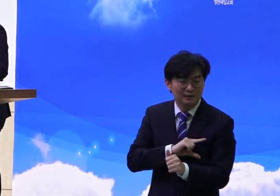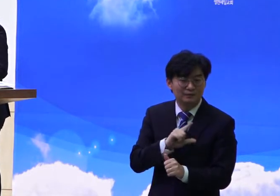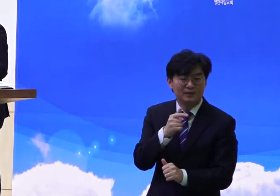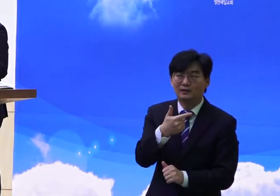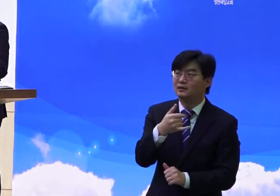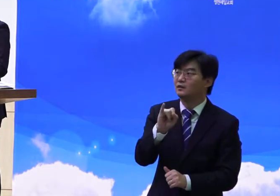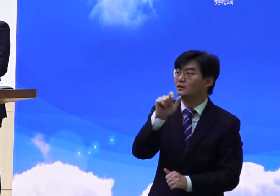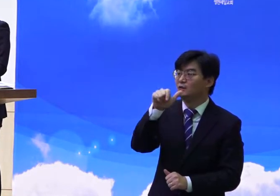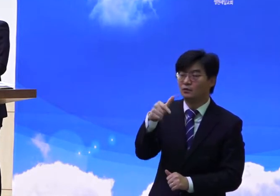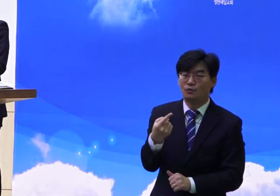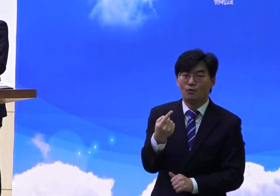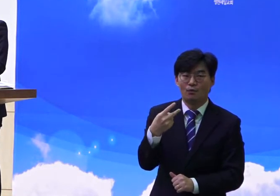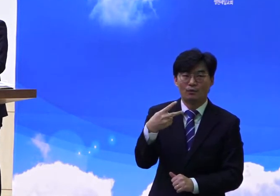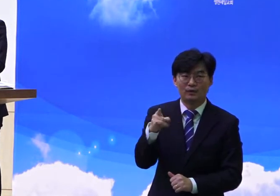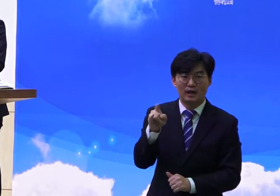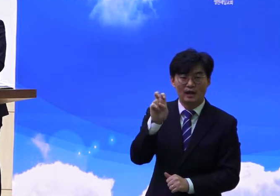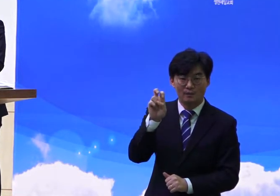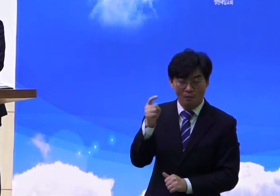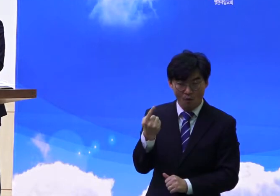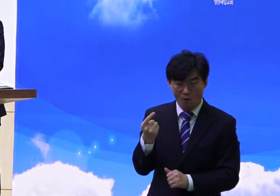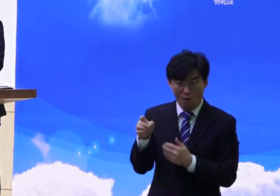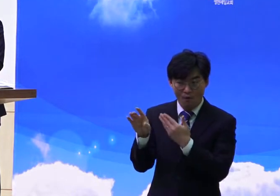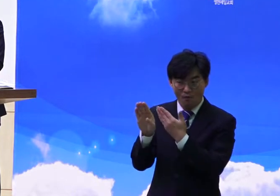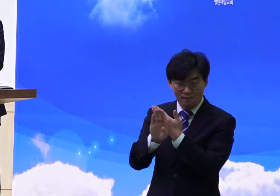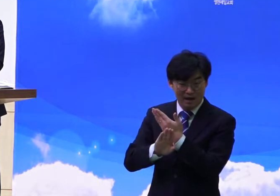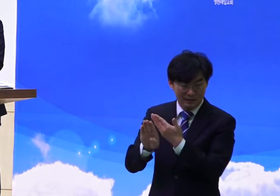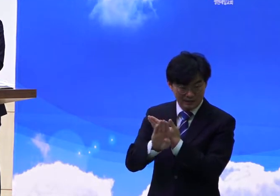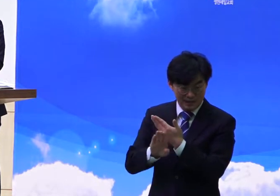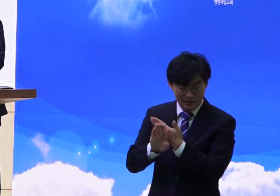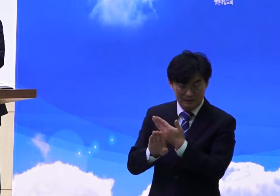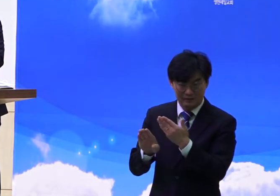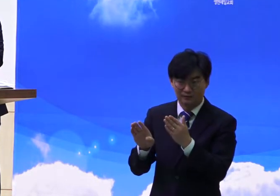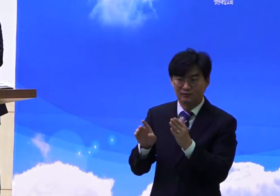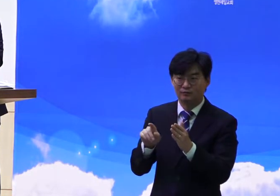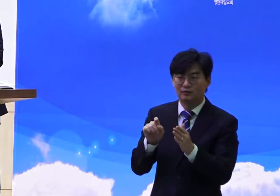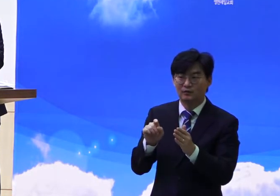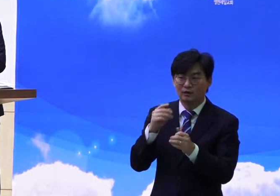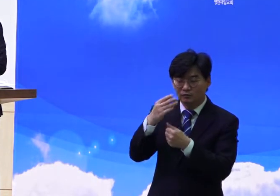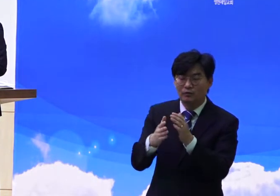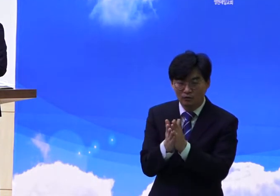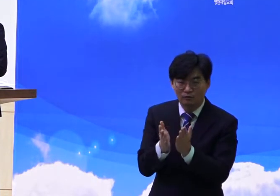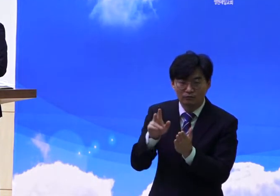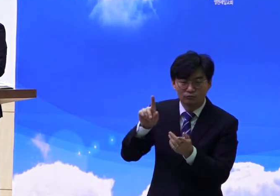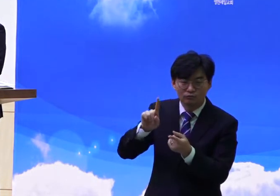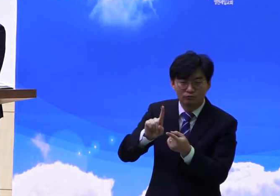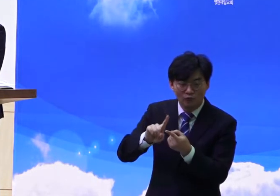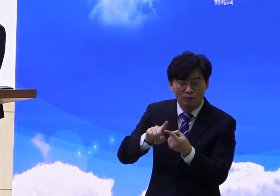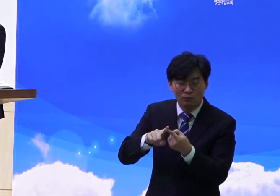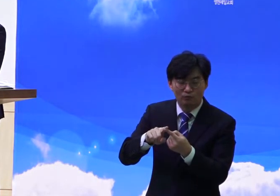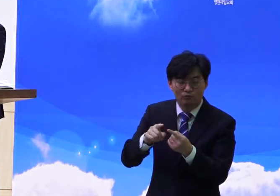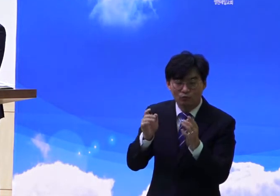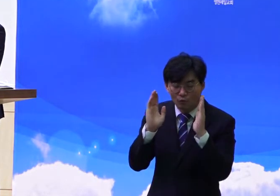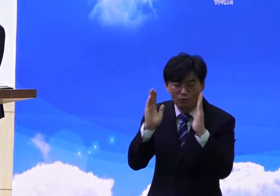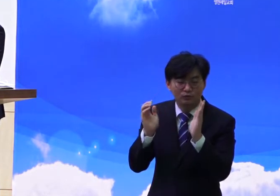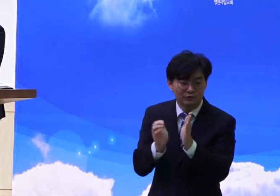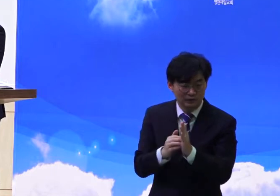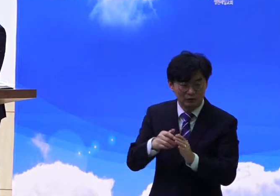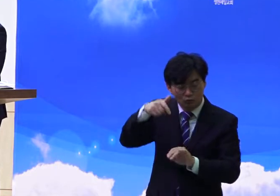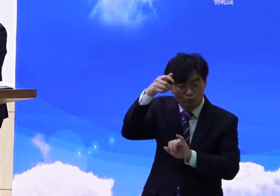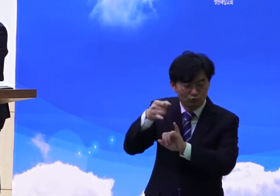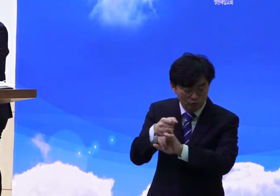유대 관리였고 바리새인이었습니다. 성경에 대해서 얼마나 잘 알았겠습니까? 구약 성경에 대해서는